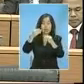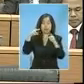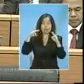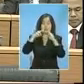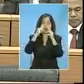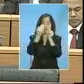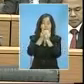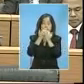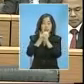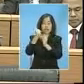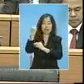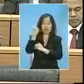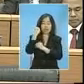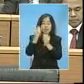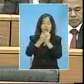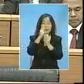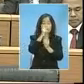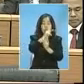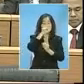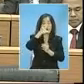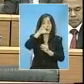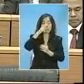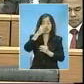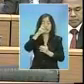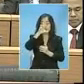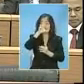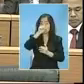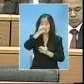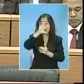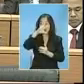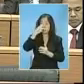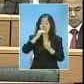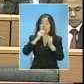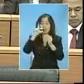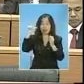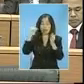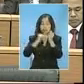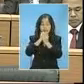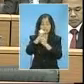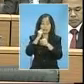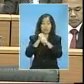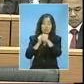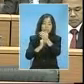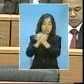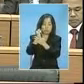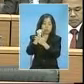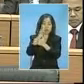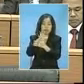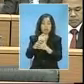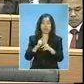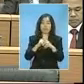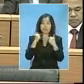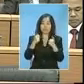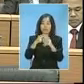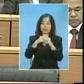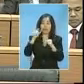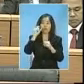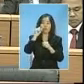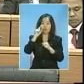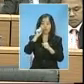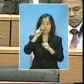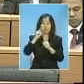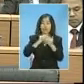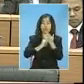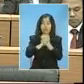350,000ล้านเพื่อทำระบบป้องกันน้ำท่วมนั้นจึงเป็นเรื่องที่ถูกต้องและเป็นเรื่องที่เร่งด่วนที่